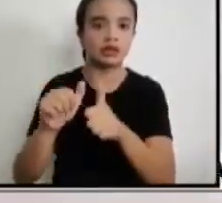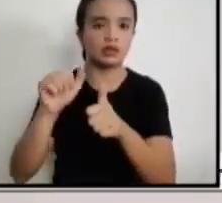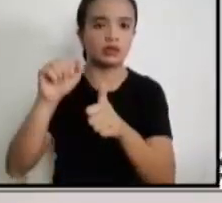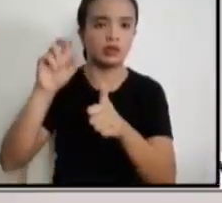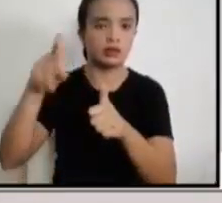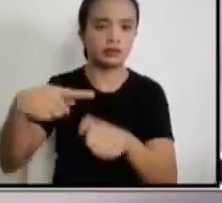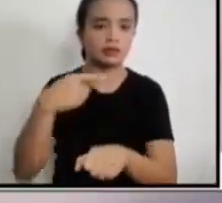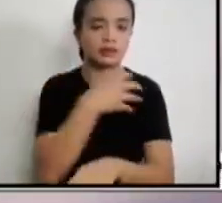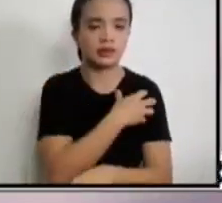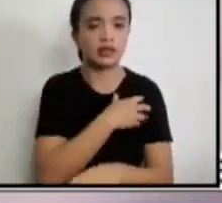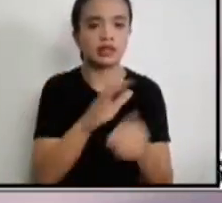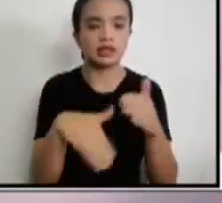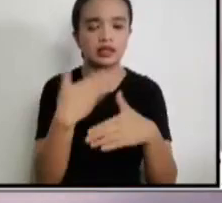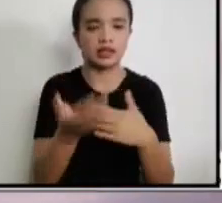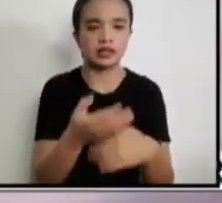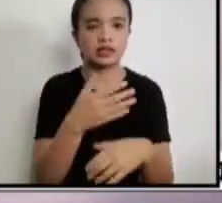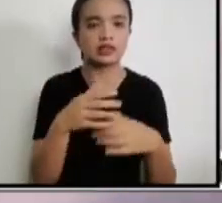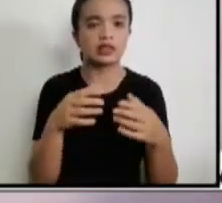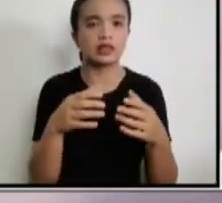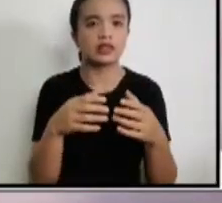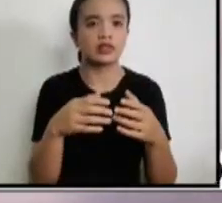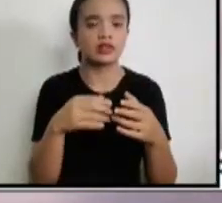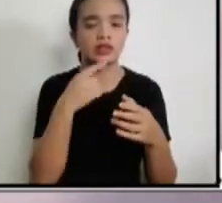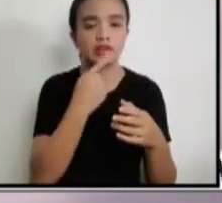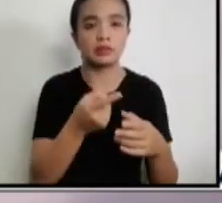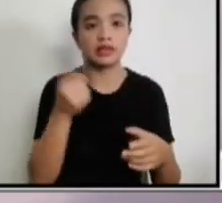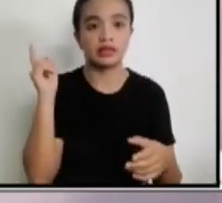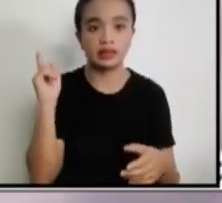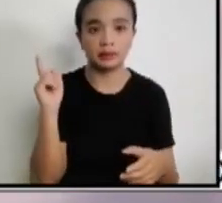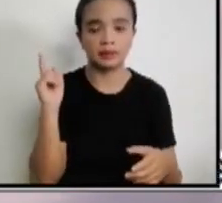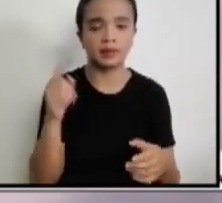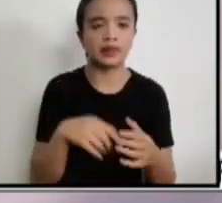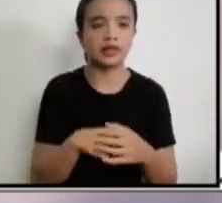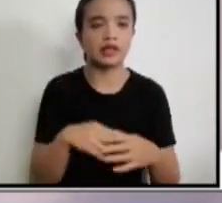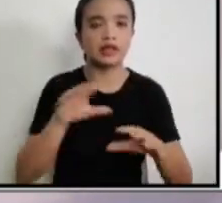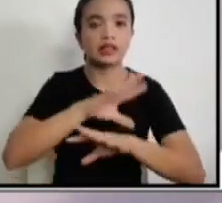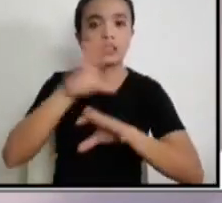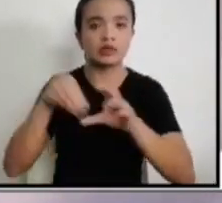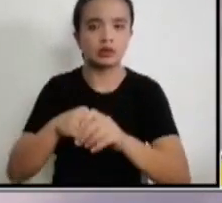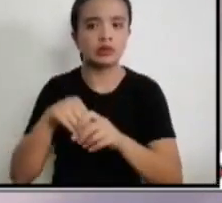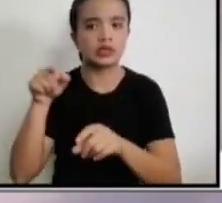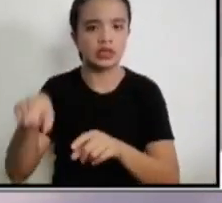CJ Manalo. Giit ni Camangon, nadamay lang umano siya sa gulo.